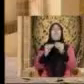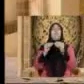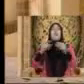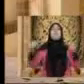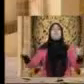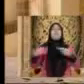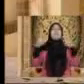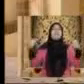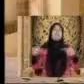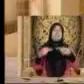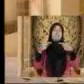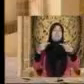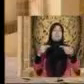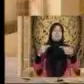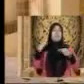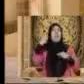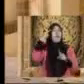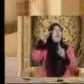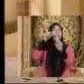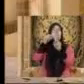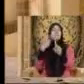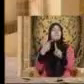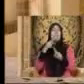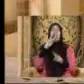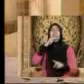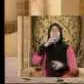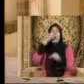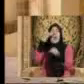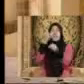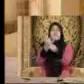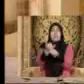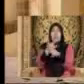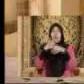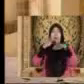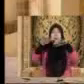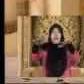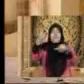وبخبر كاذب وباختلاق لإشاعة.